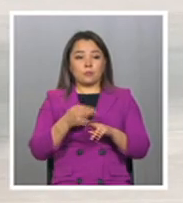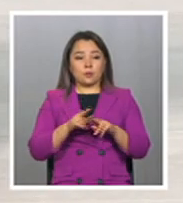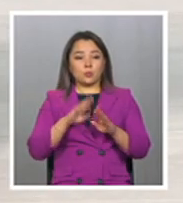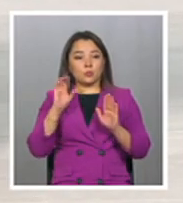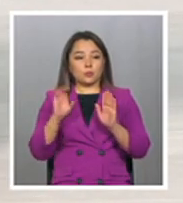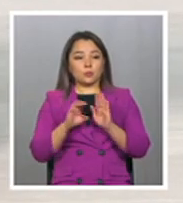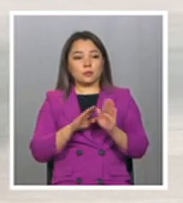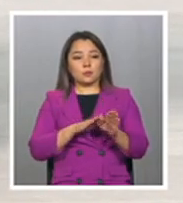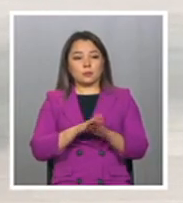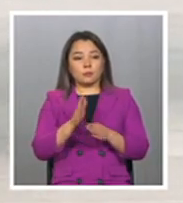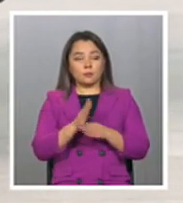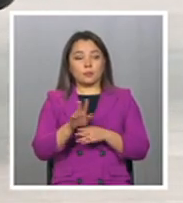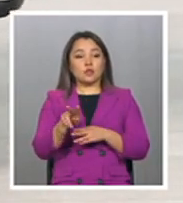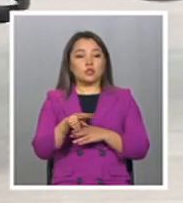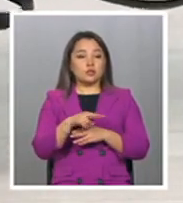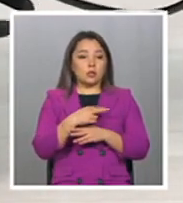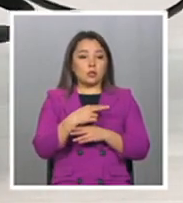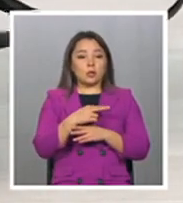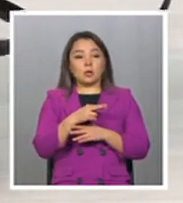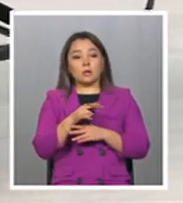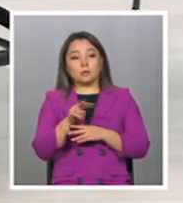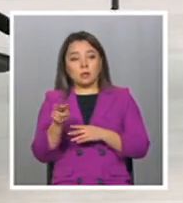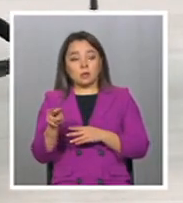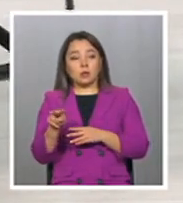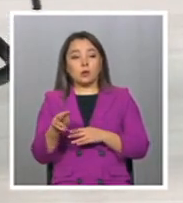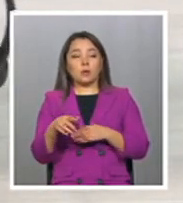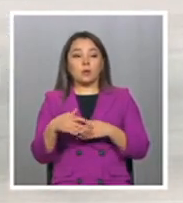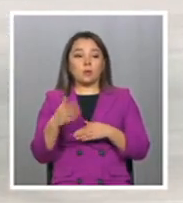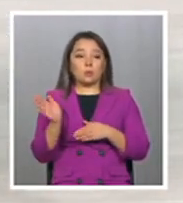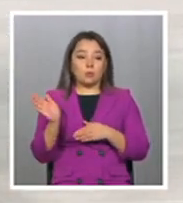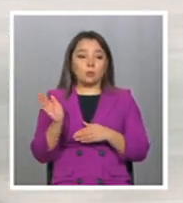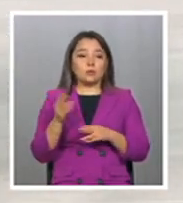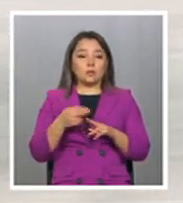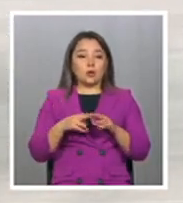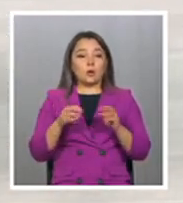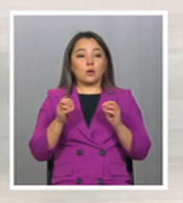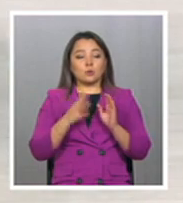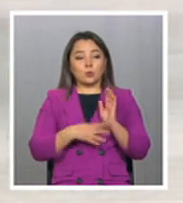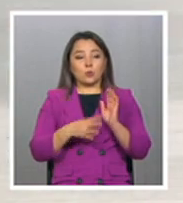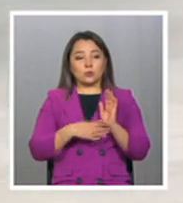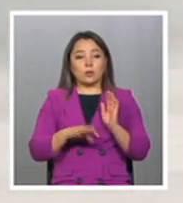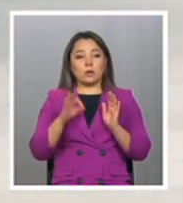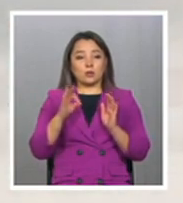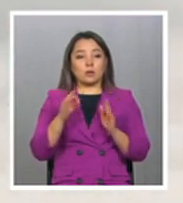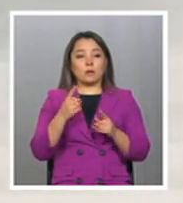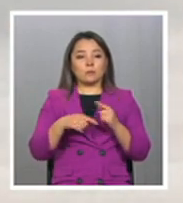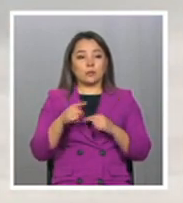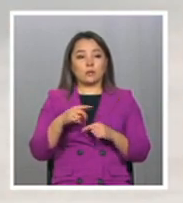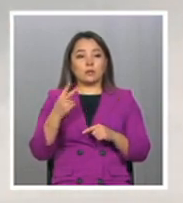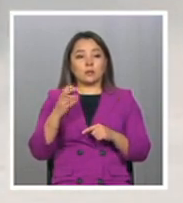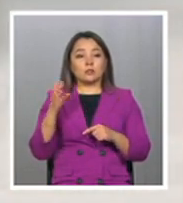Жан жағын қарайлап, қайтадан оңға 90 градусқа бұрылады. Одан кейін